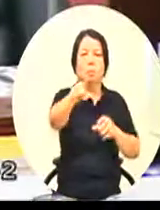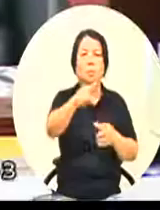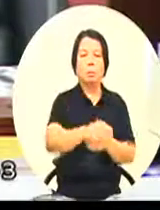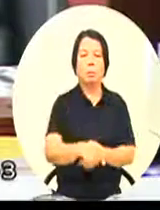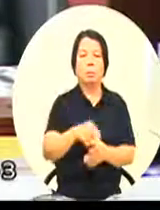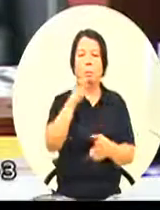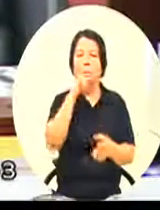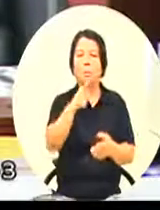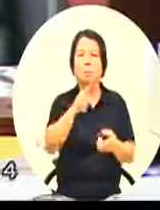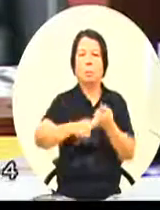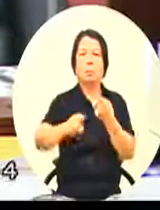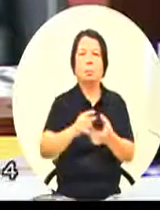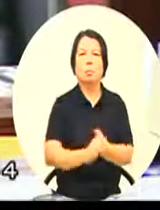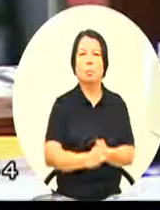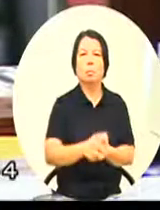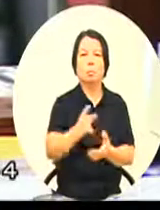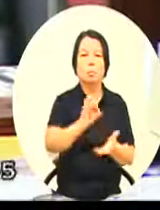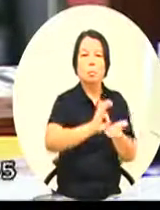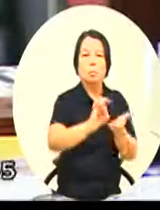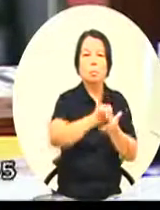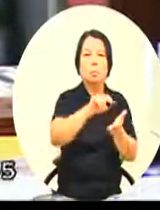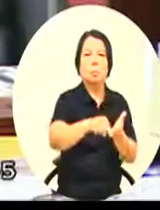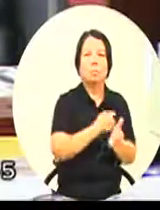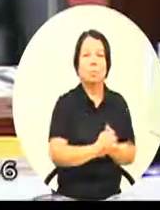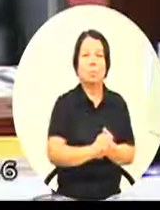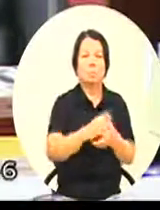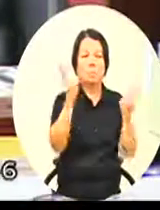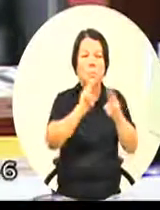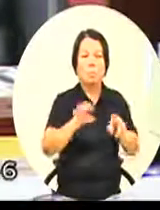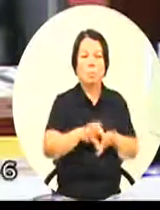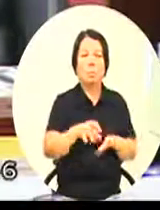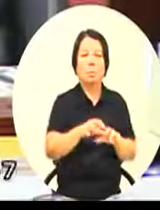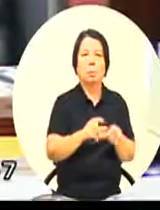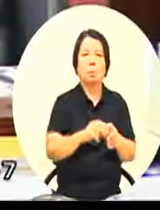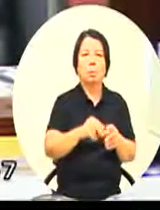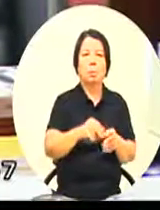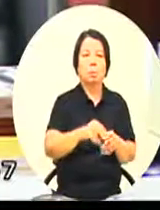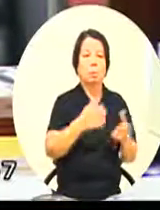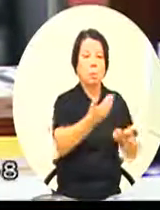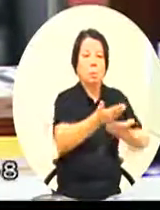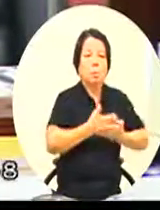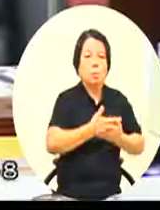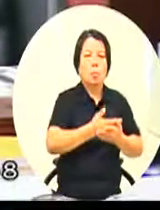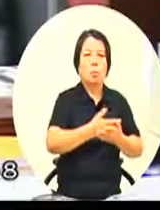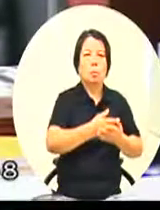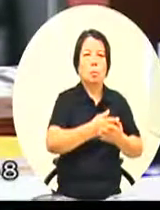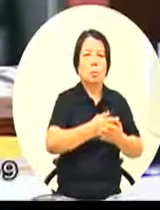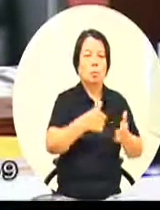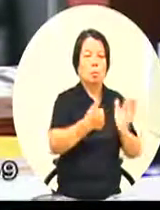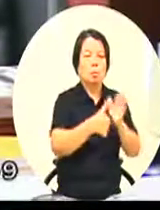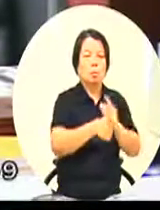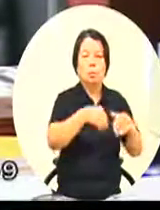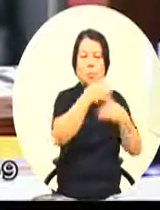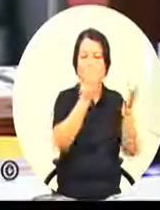啊？连使用这种电子设备都不懂，竟然把收件人全部的名称都完全揭